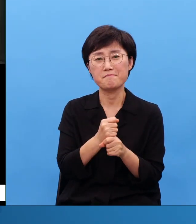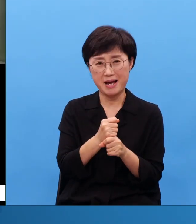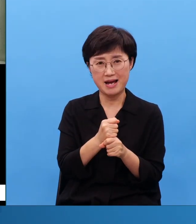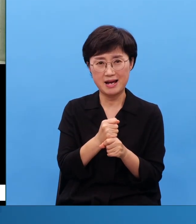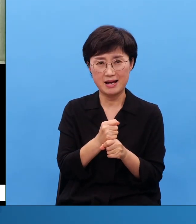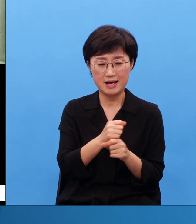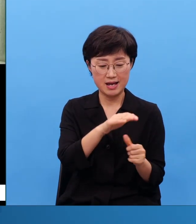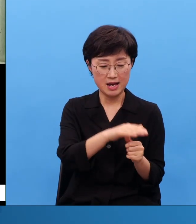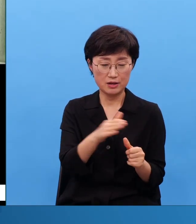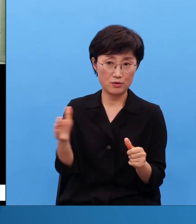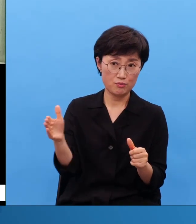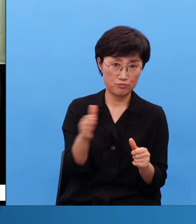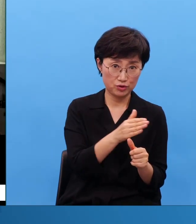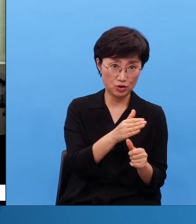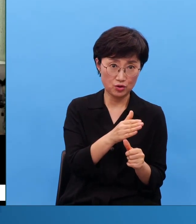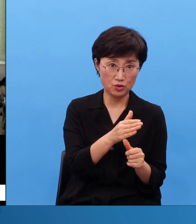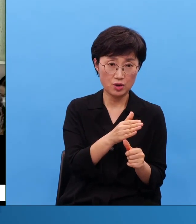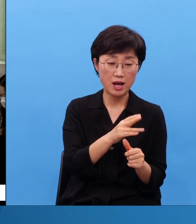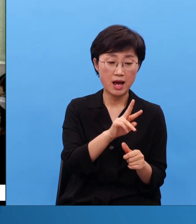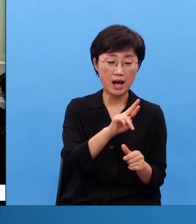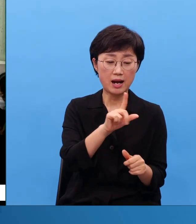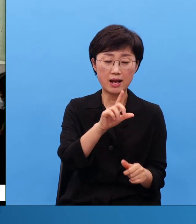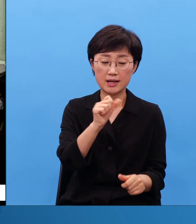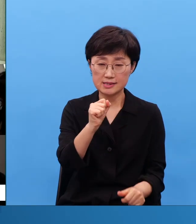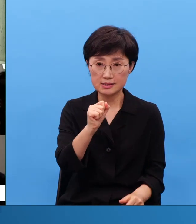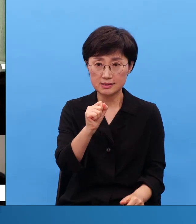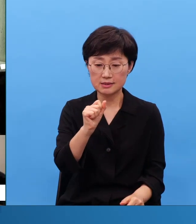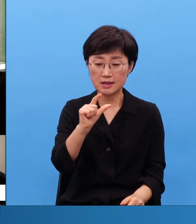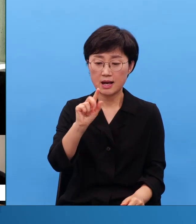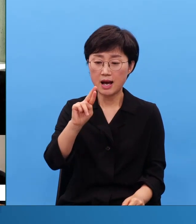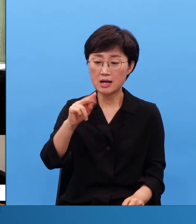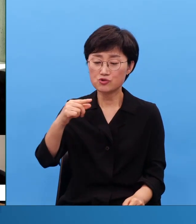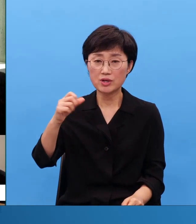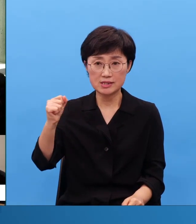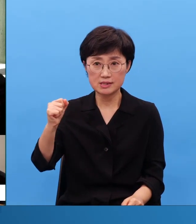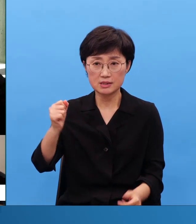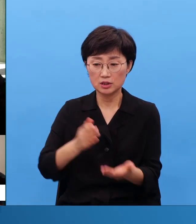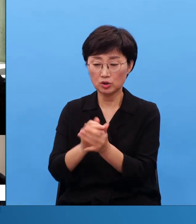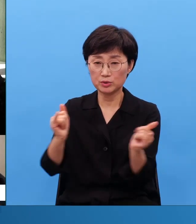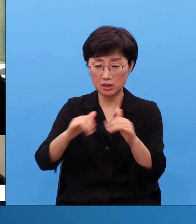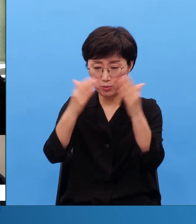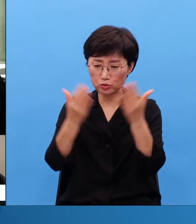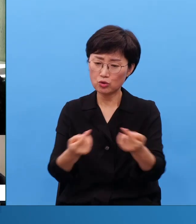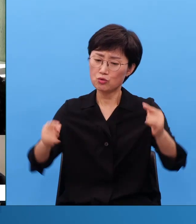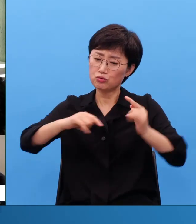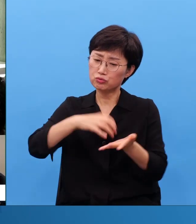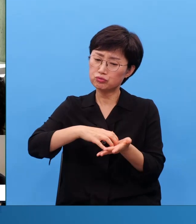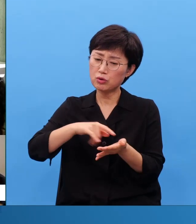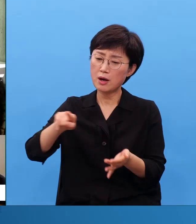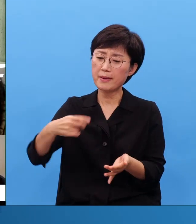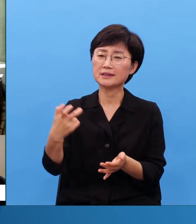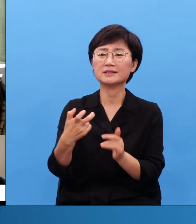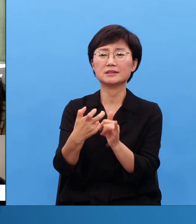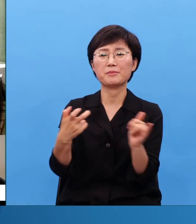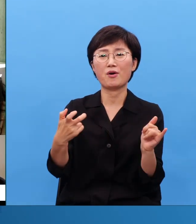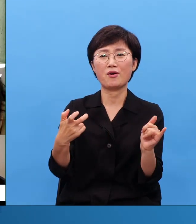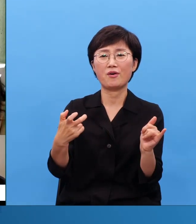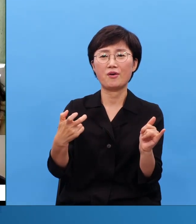미취학 랩넌트부터 RLS, RGS 랩넌트, 그리고 전문인들까지 모두 170여 명이